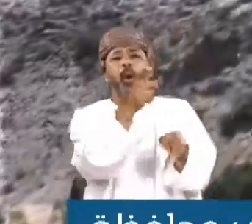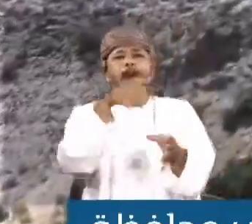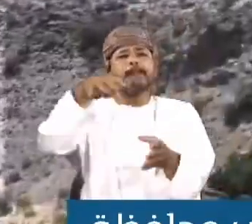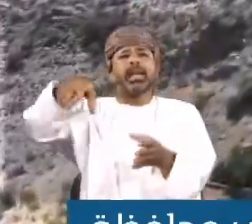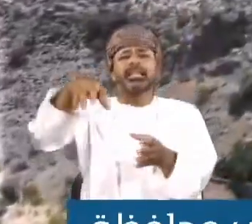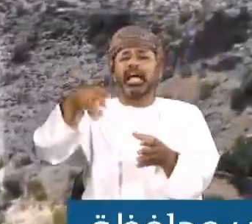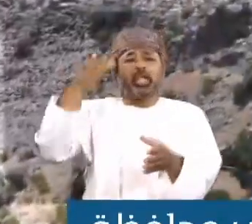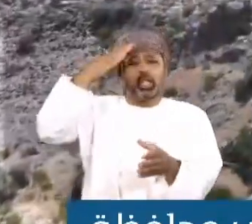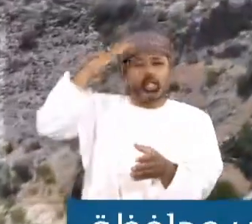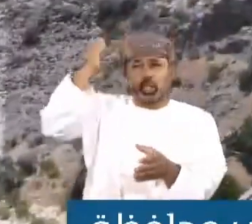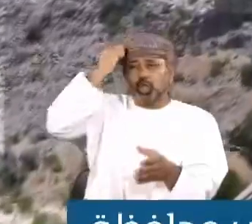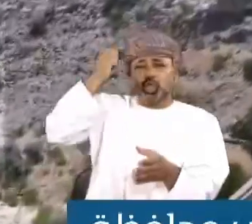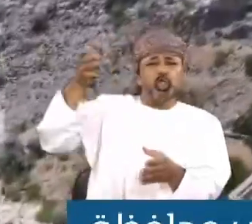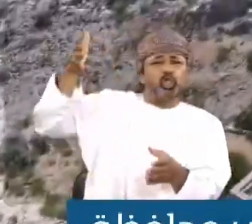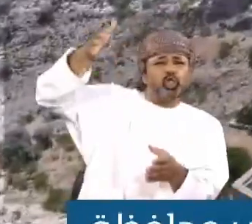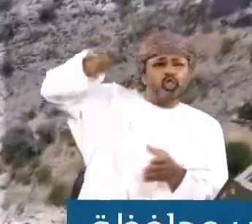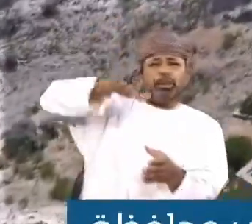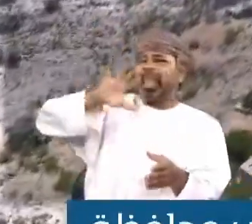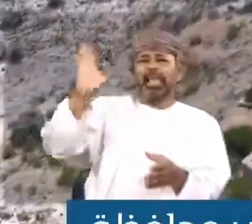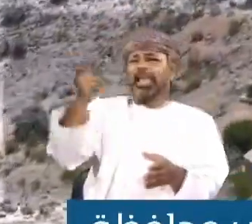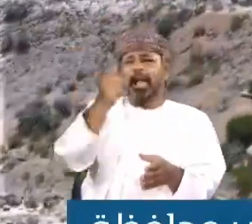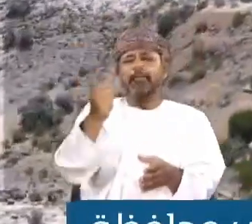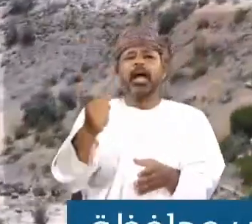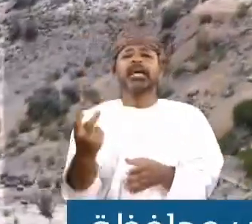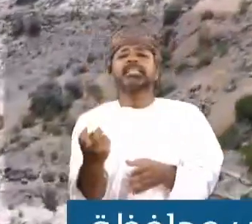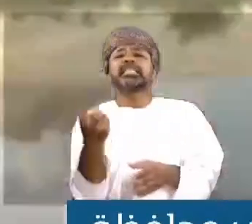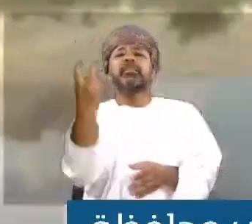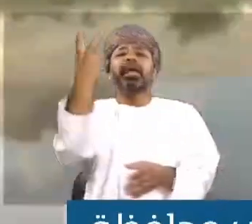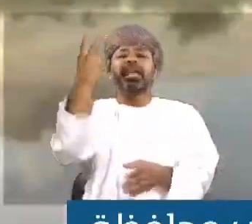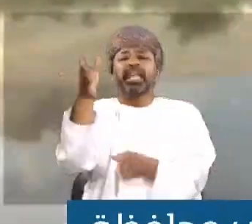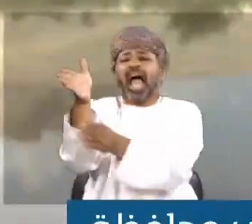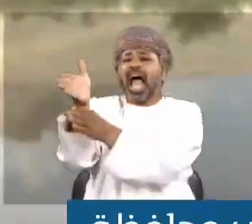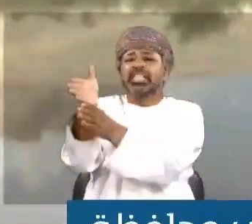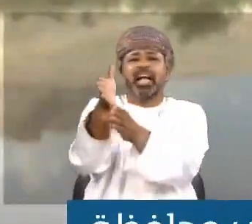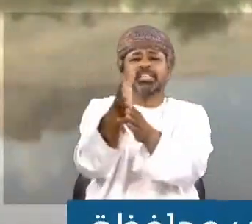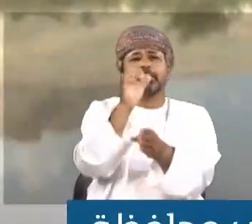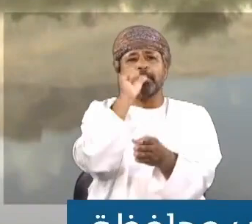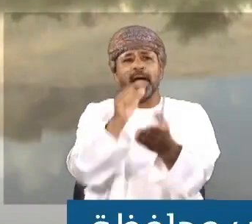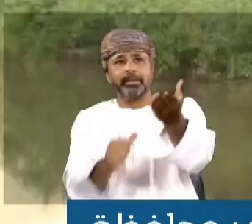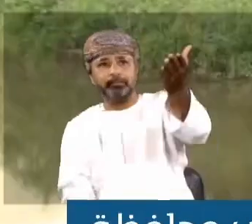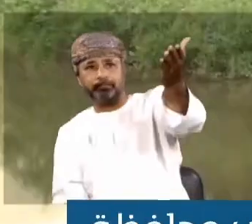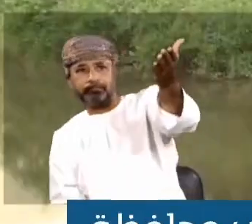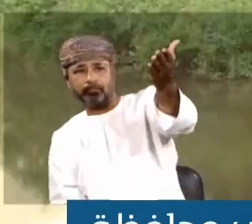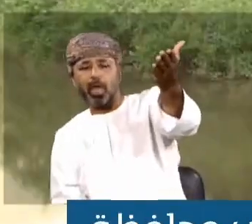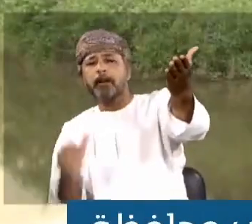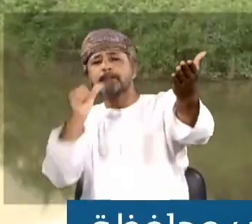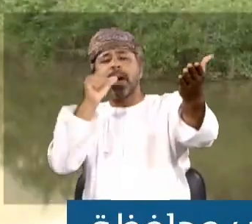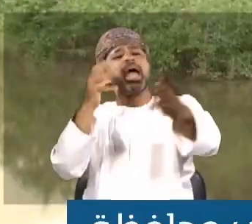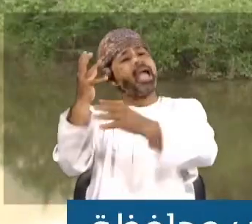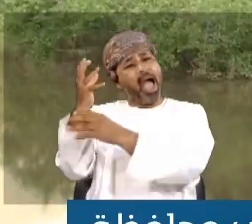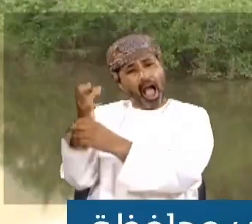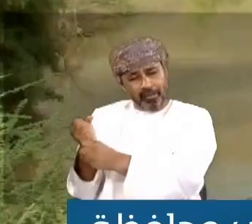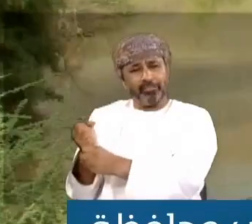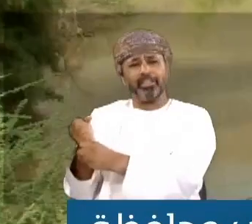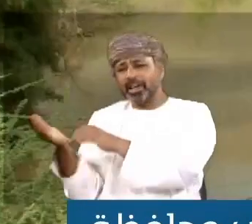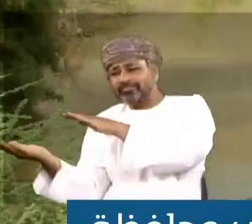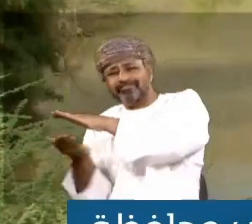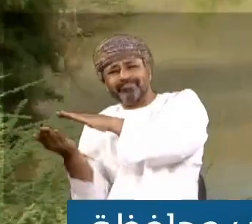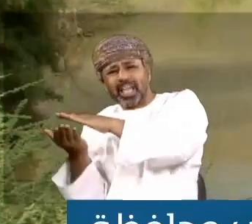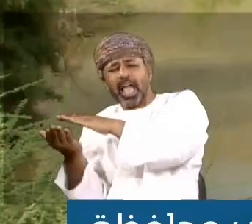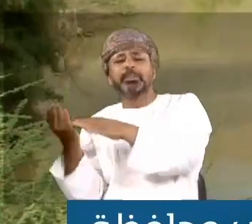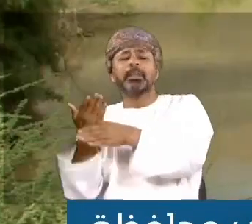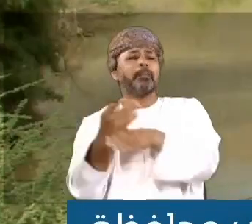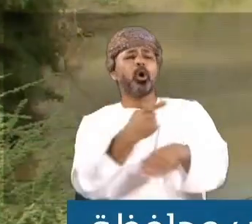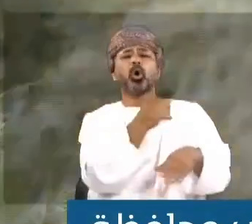المناطق الجبلية والبالغ عددها نحو 70 حاجزا مائيا إلى توفير كميات مياه